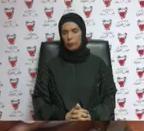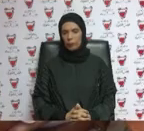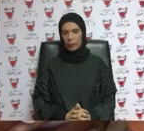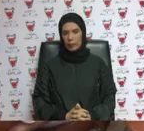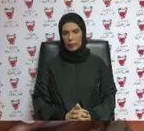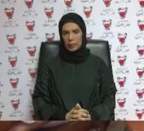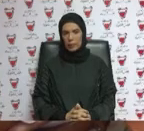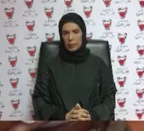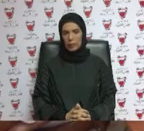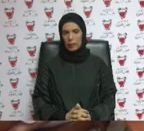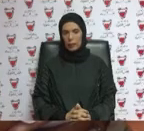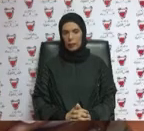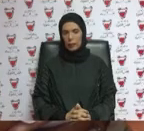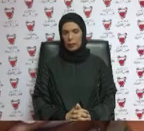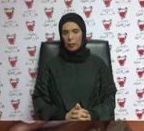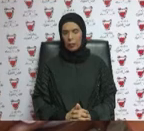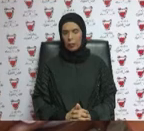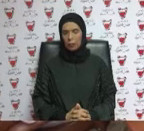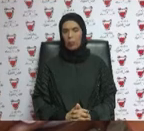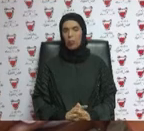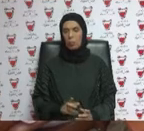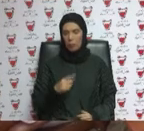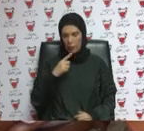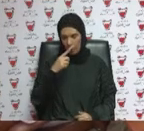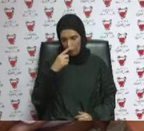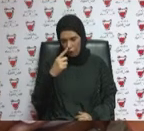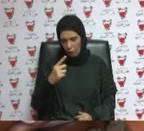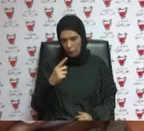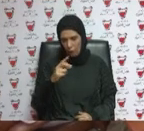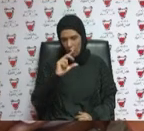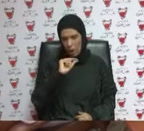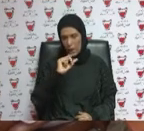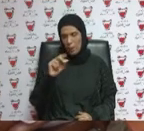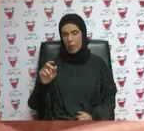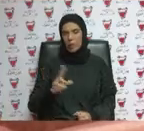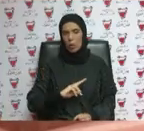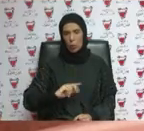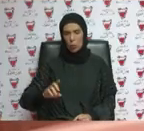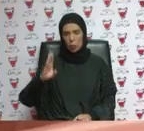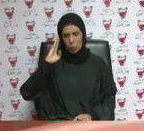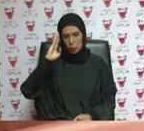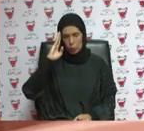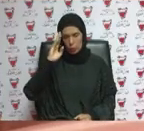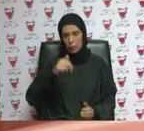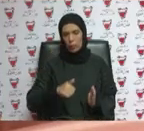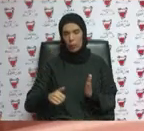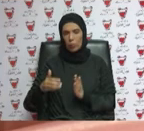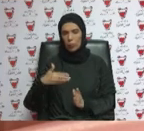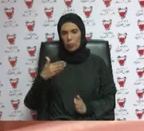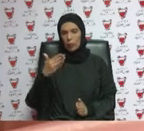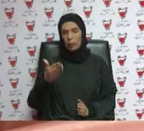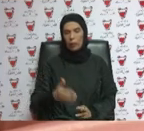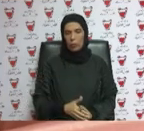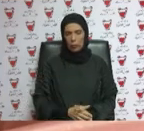شكرا معالي الرئيس. طبعا أنا بدوري أضم صوتي إلى من سبقوني في شكر قيادتنا الحكيمة في كل المبادرات التي